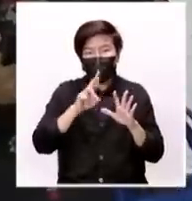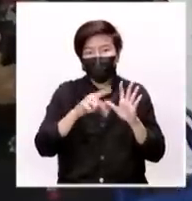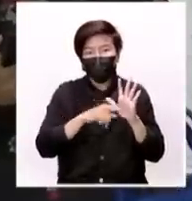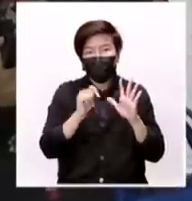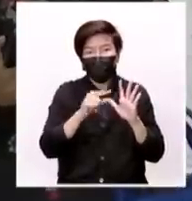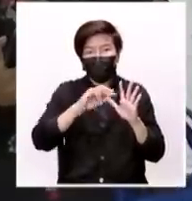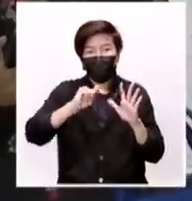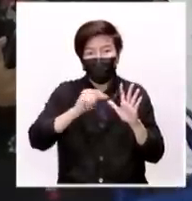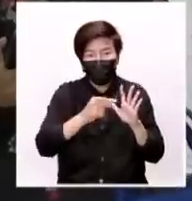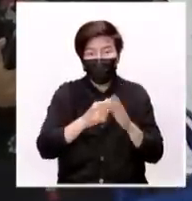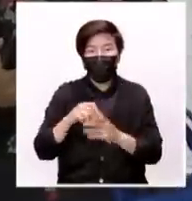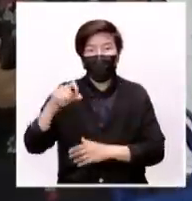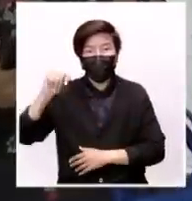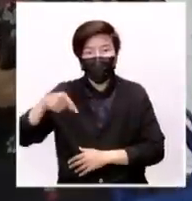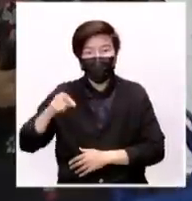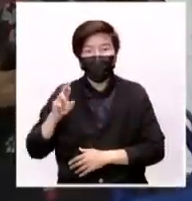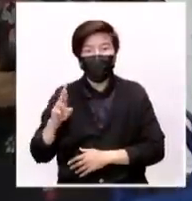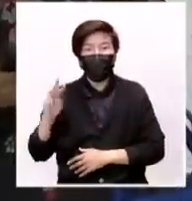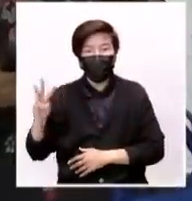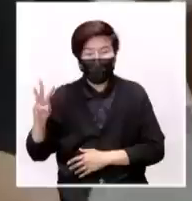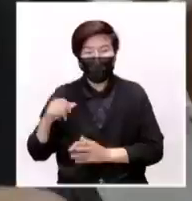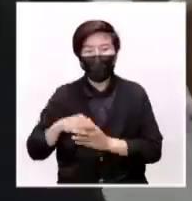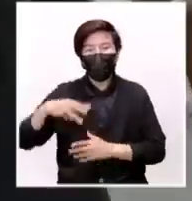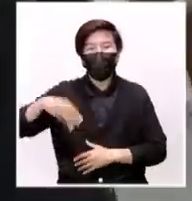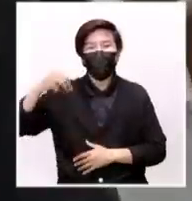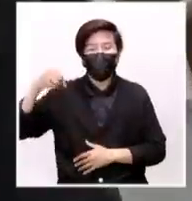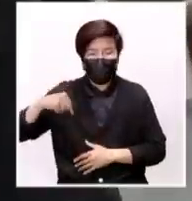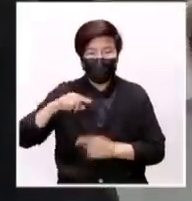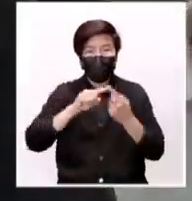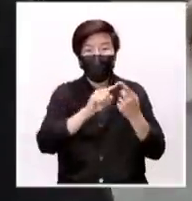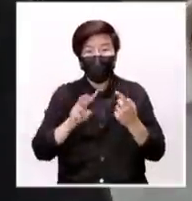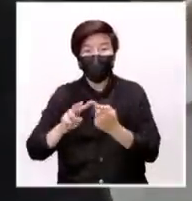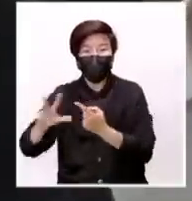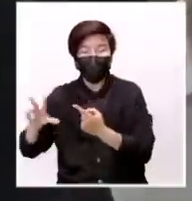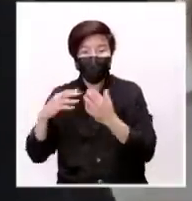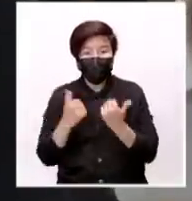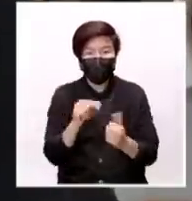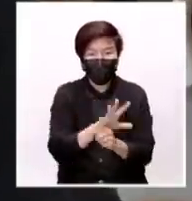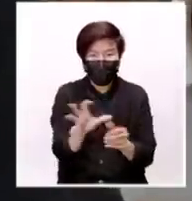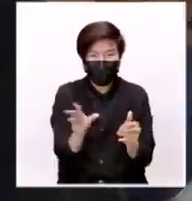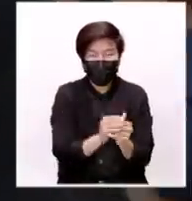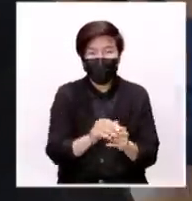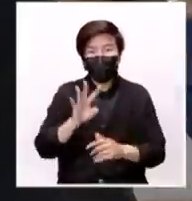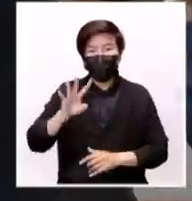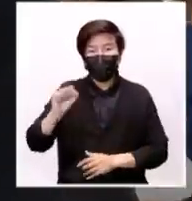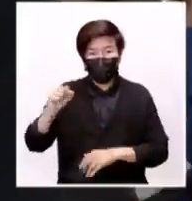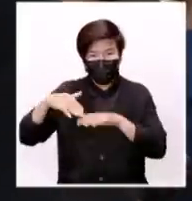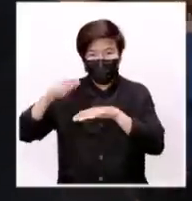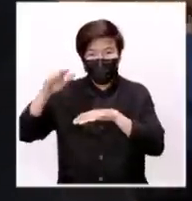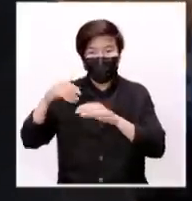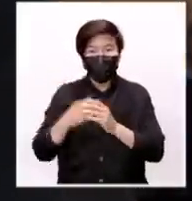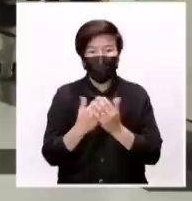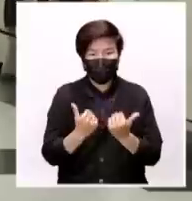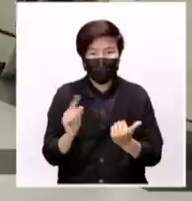ตรยะฮูแล้วก็เมืองหลวงกรุงโกลาลัมเปอร์นั่นเองค่ะส่วนในขณะที่มีผู้ติดเชื้อสะสม 400,000 กว่าคนก็จริงนะคะขณะ